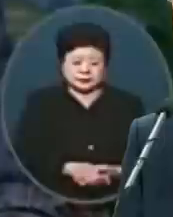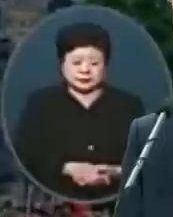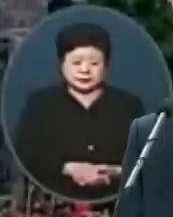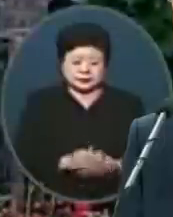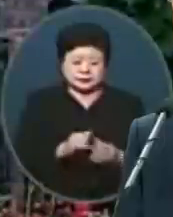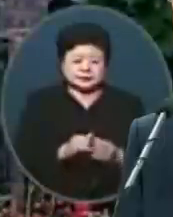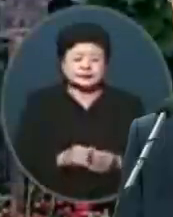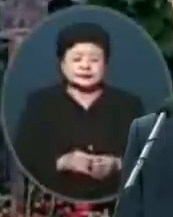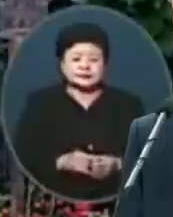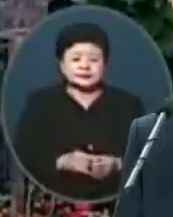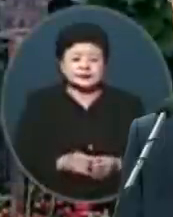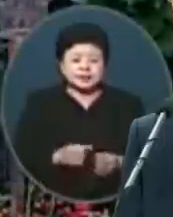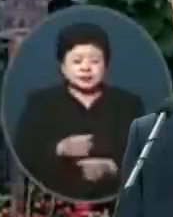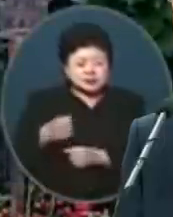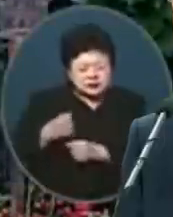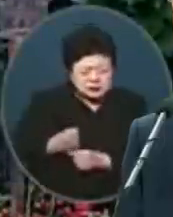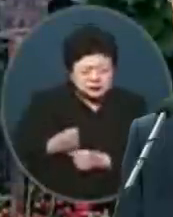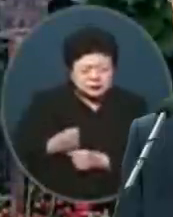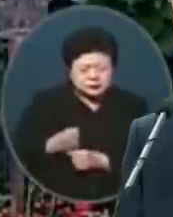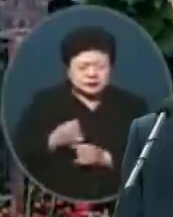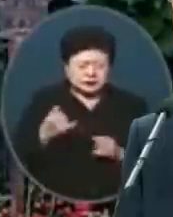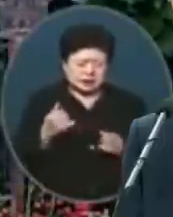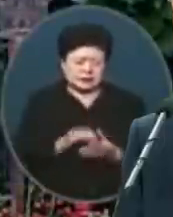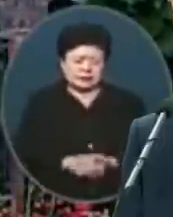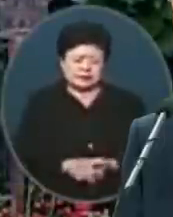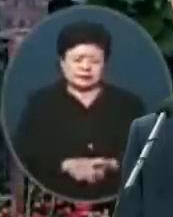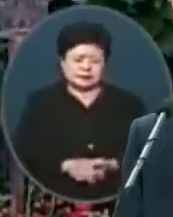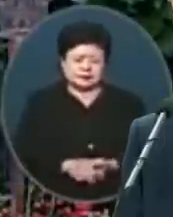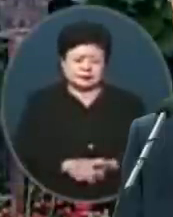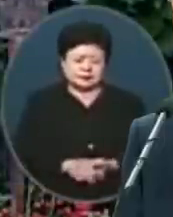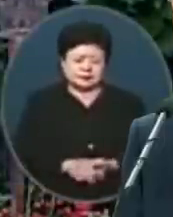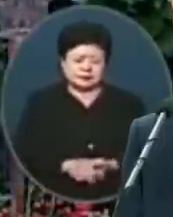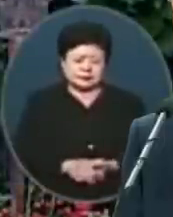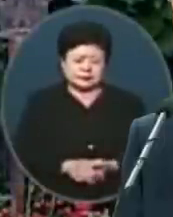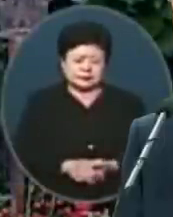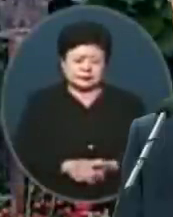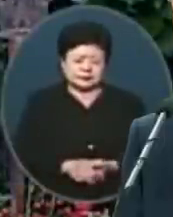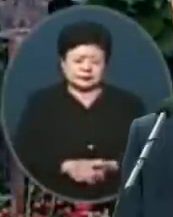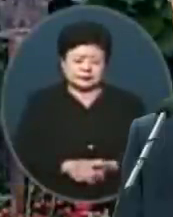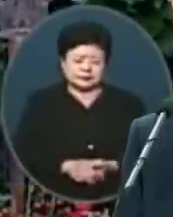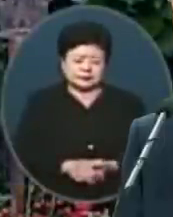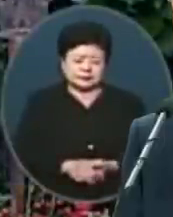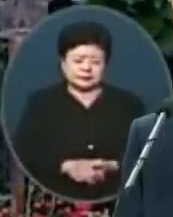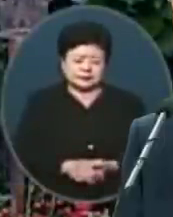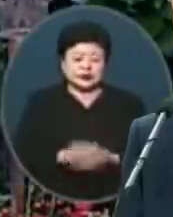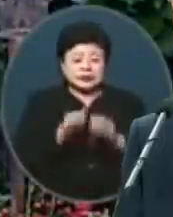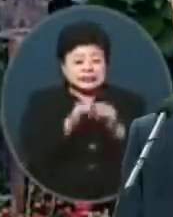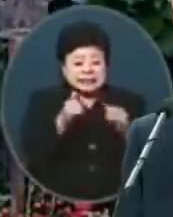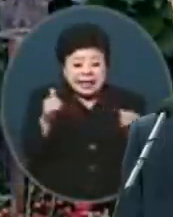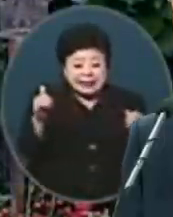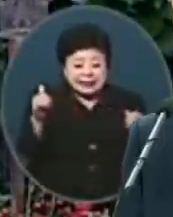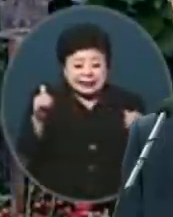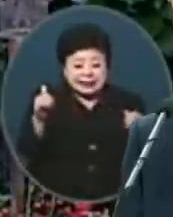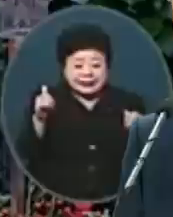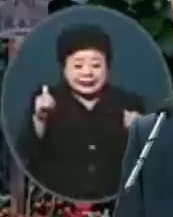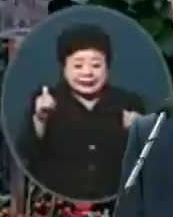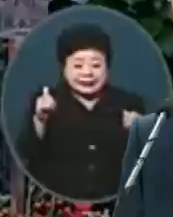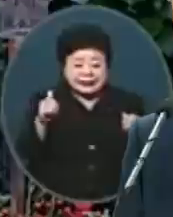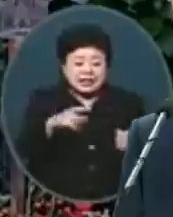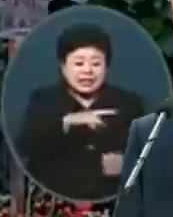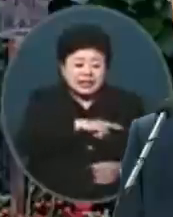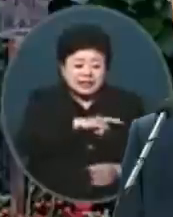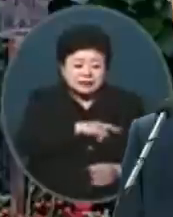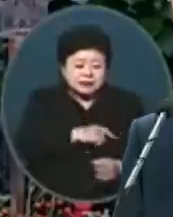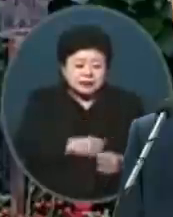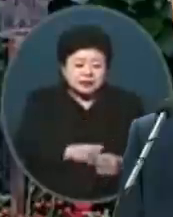인간 실존이 수고하고 무거운 짐진 자리인 것입니다. 우리 인간의 이름이